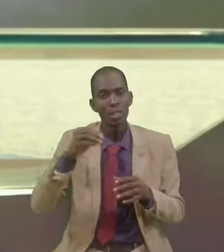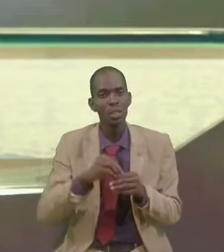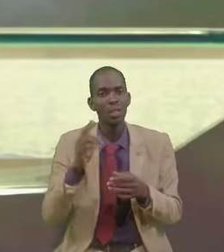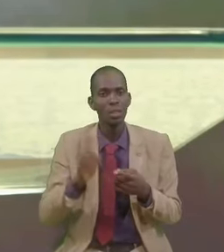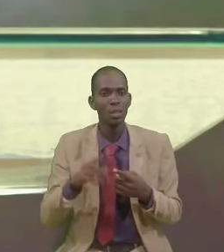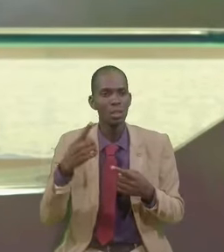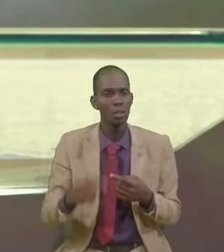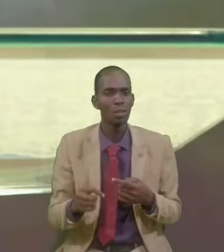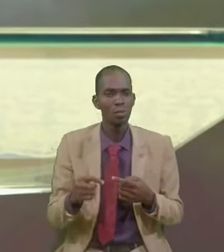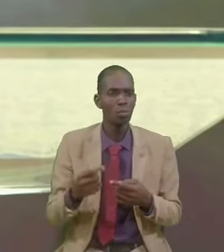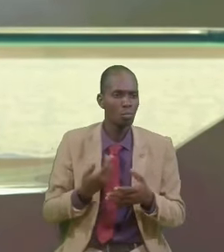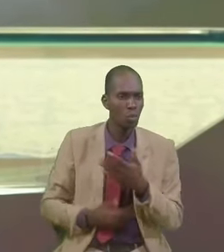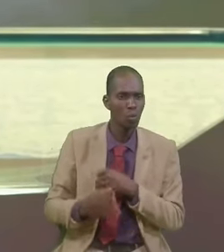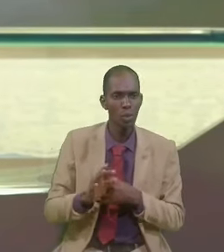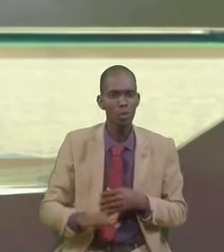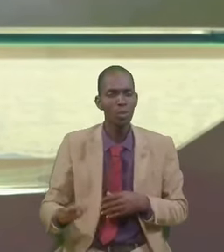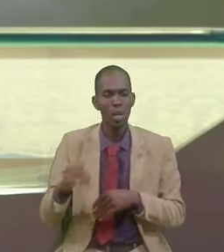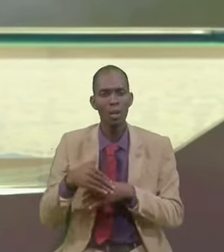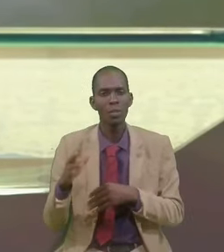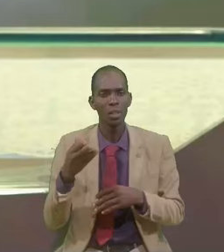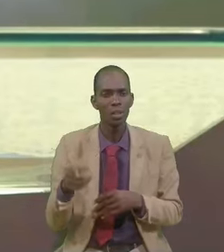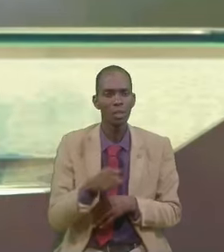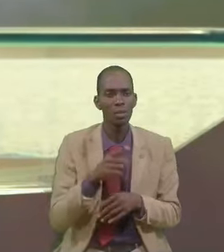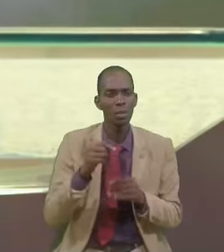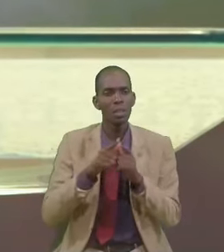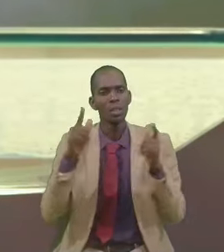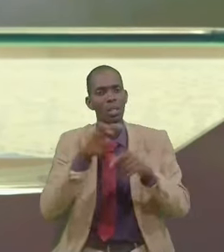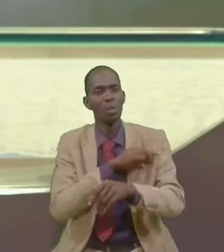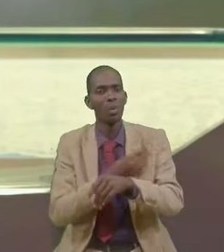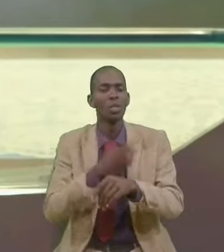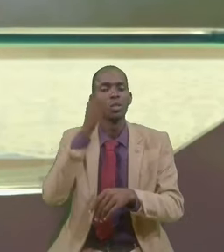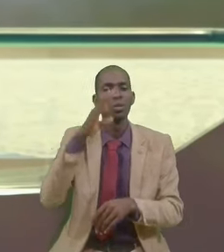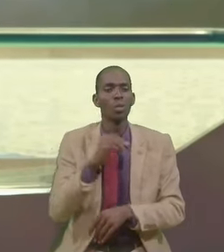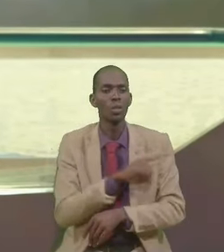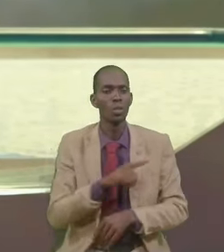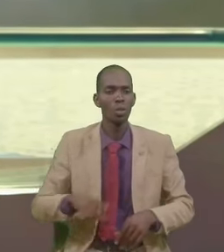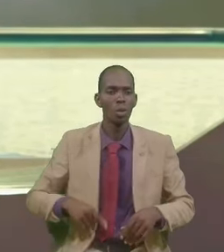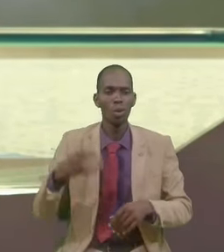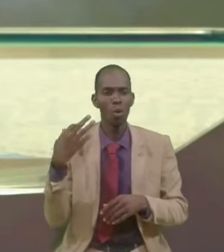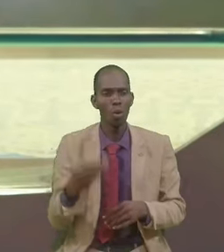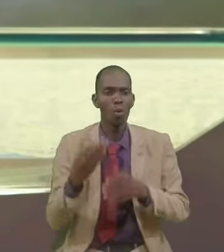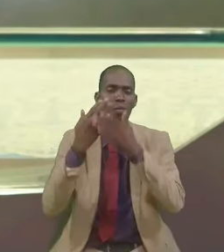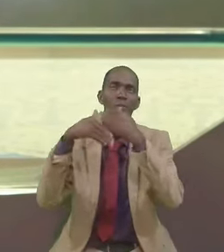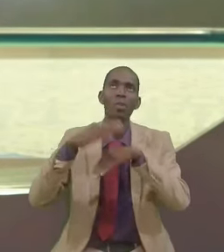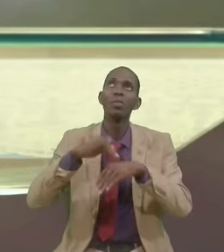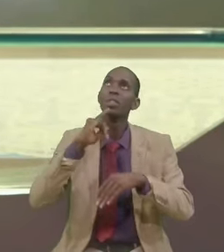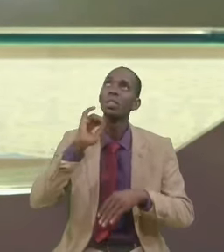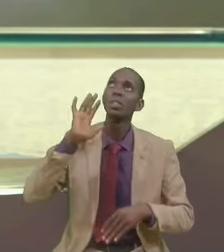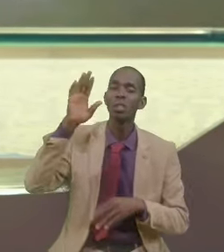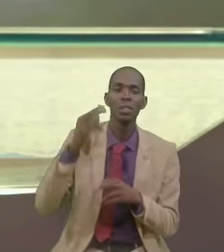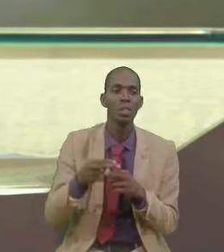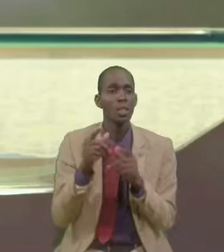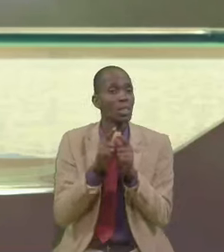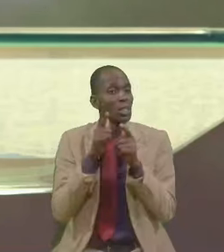Dieu grand, le puissant, dont le nom est l'Éternel des armées. Tu es grand